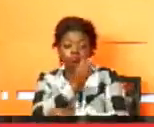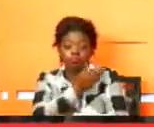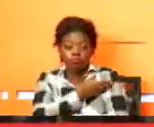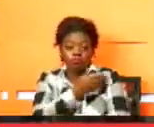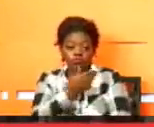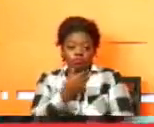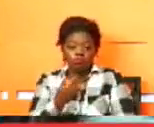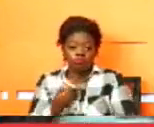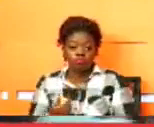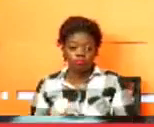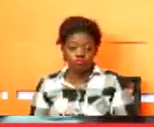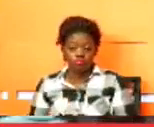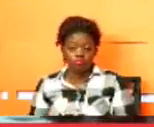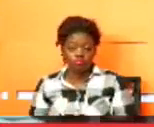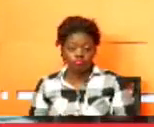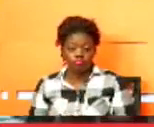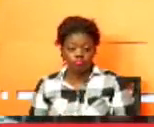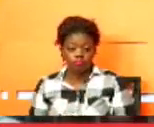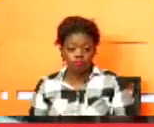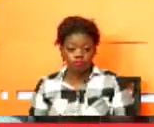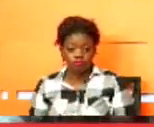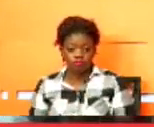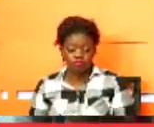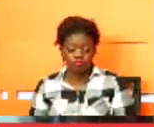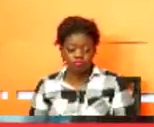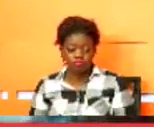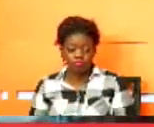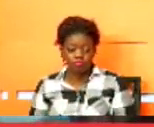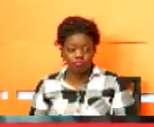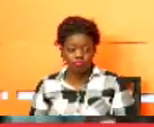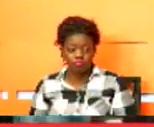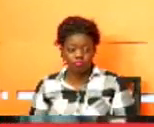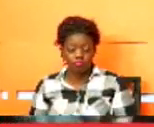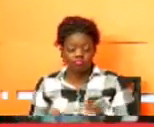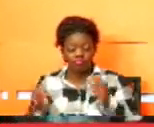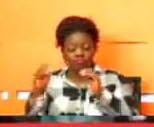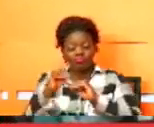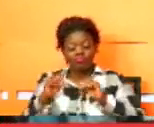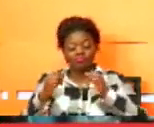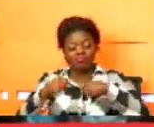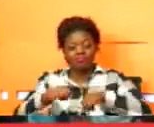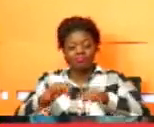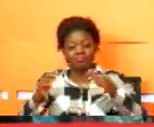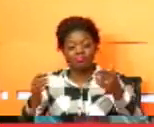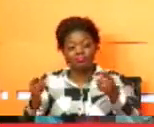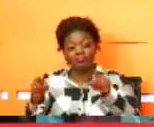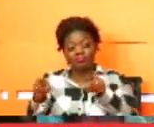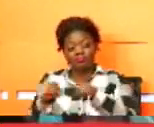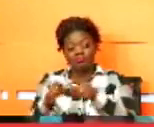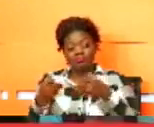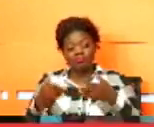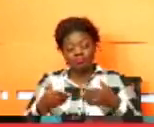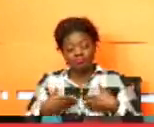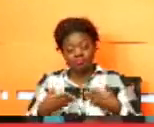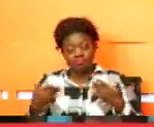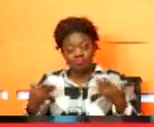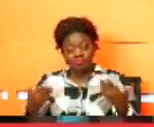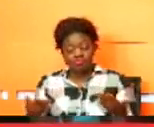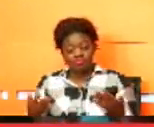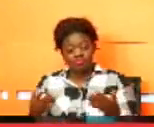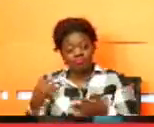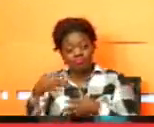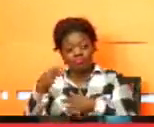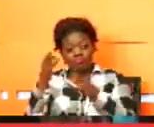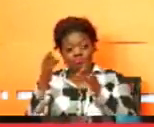bamuyambe. Ngayerosi wete kiyina kyakola saawa eyo kubanga ne bali landiroodi be yakola ki be bakulumiza ebintu bya